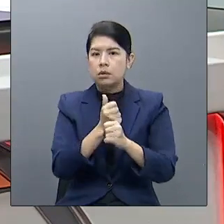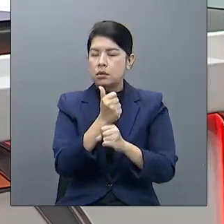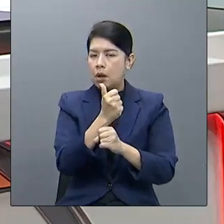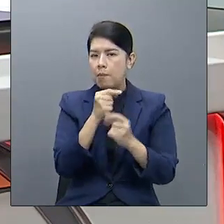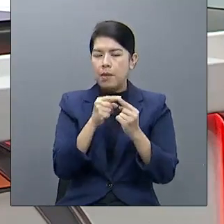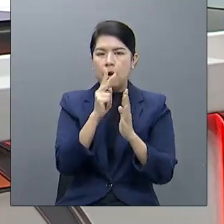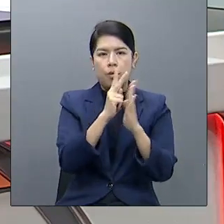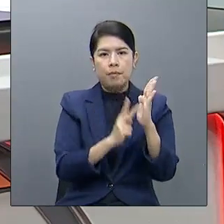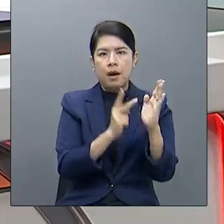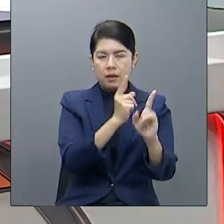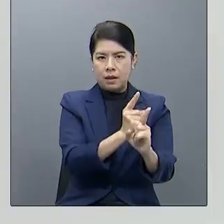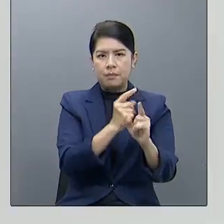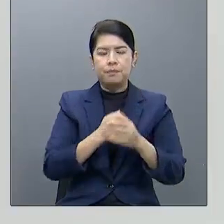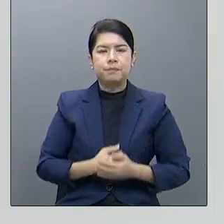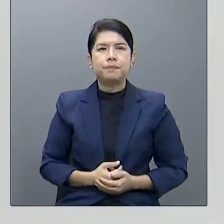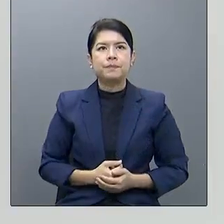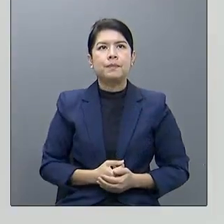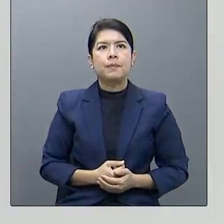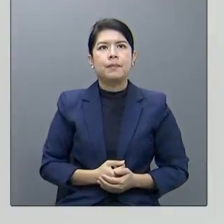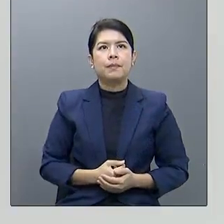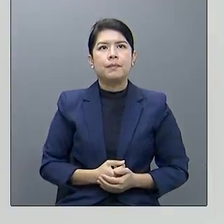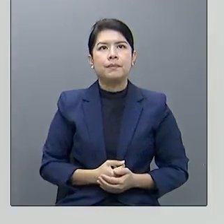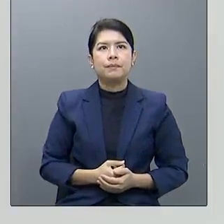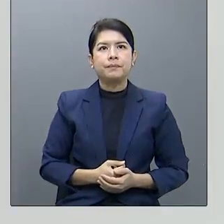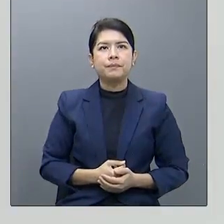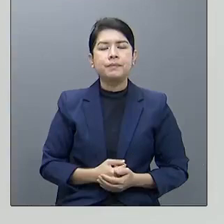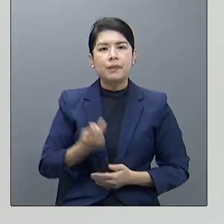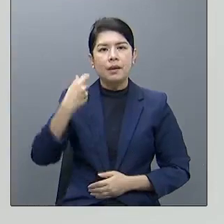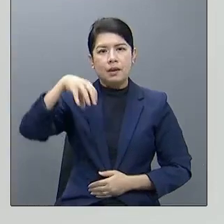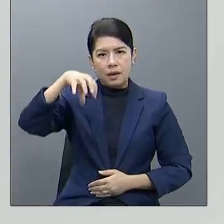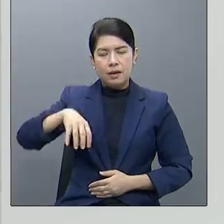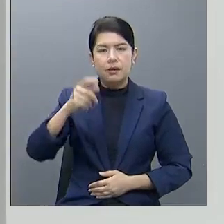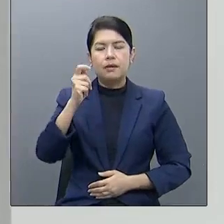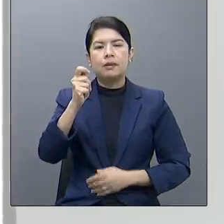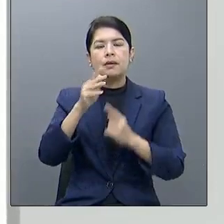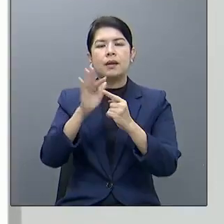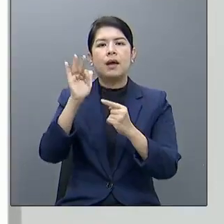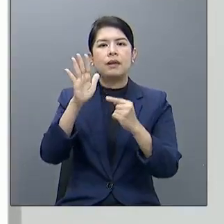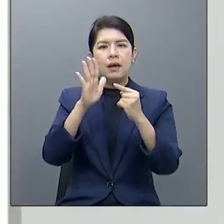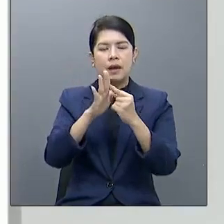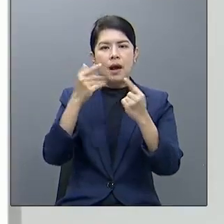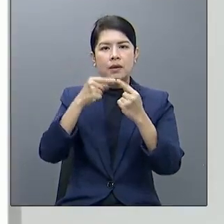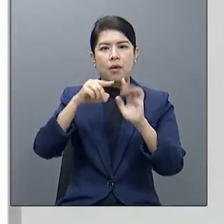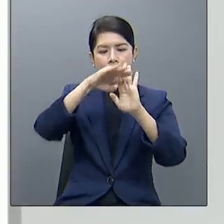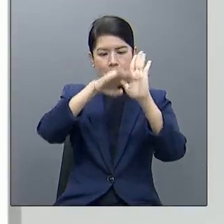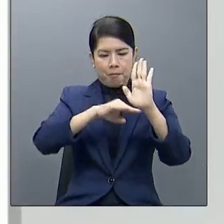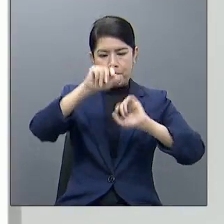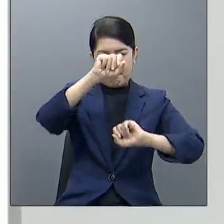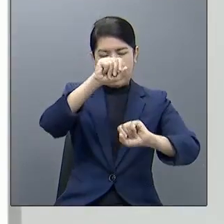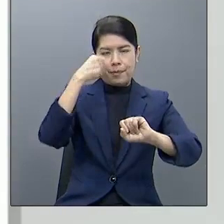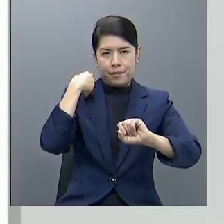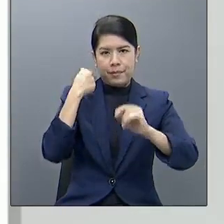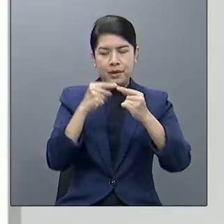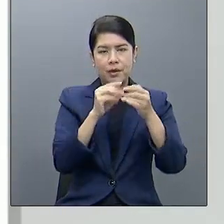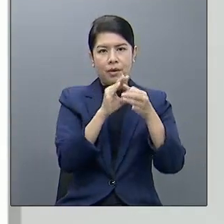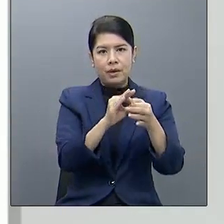การปิดบังข้อเท็จจริงหรือไม่ค่ะศาลอาญารัชดาภิเษกได้ออกเอกสารชี้แจงกรณีตำรวจขอหมายค้นบ้านพัก